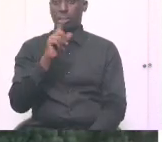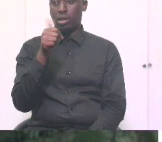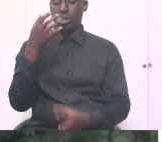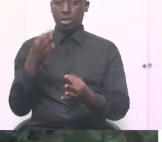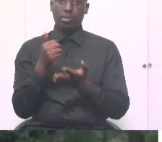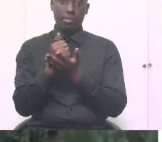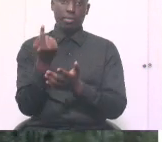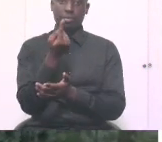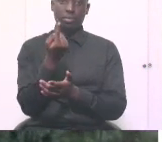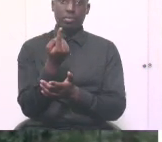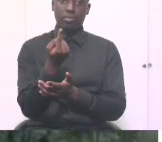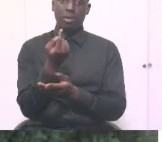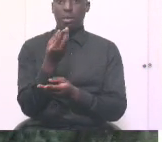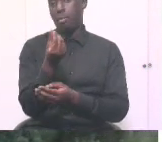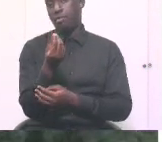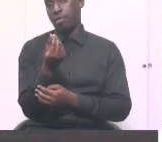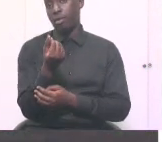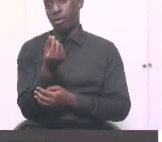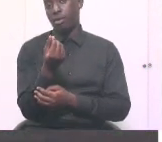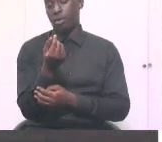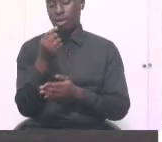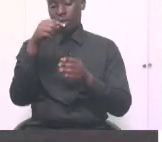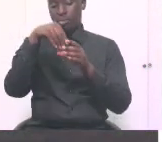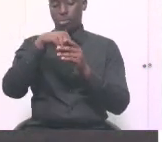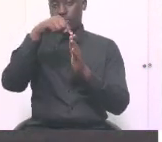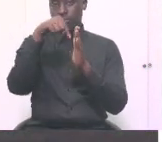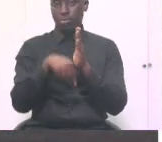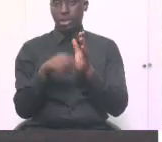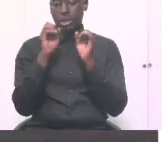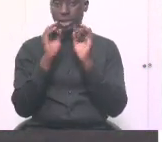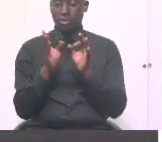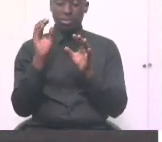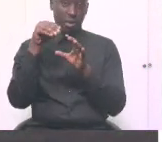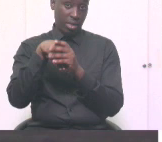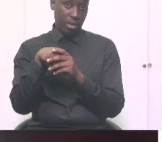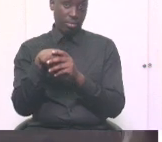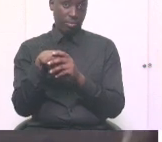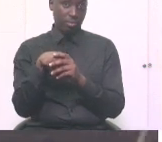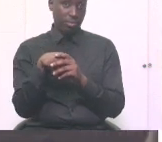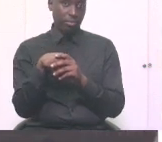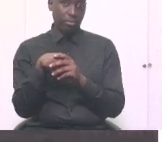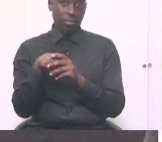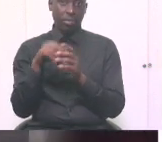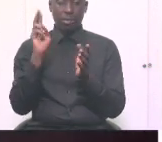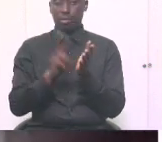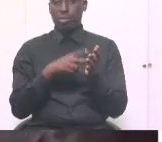kibatunze na amafaranga yo mu binombe ubwo rero bajyamo hahiruka